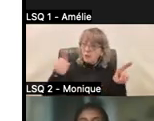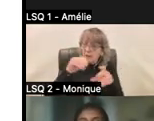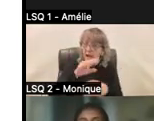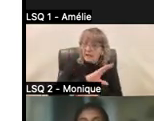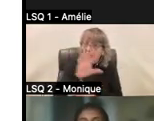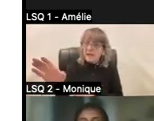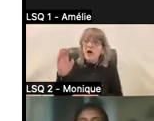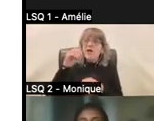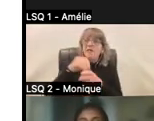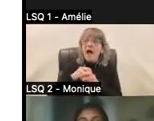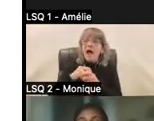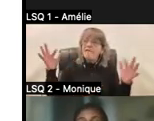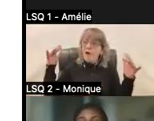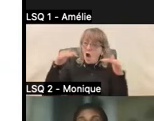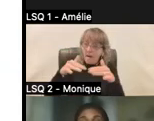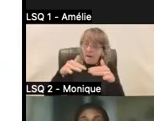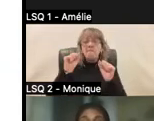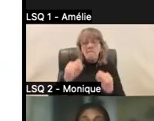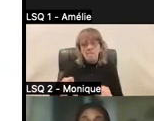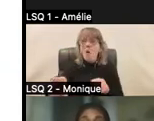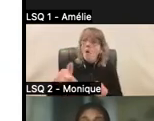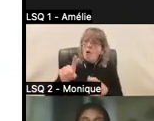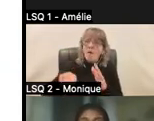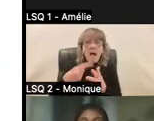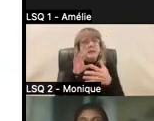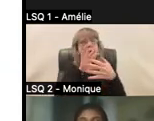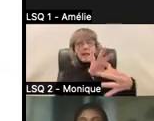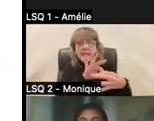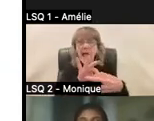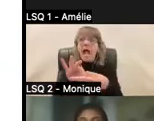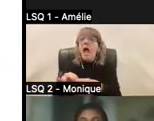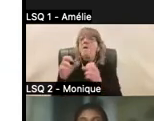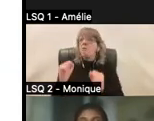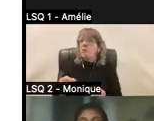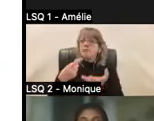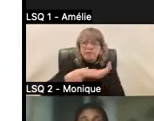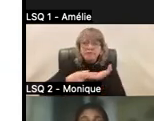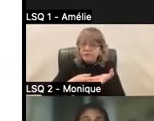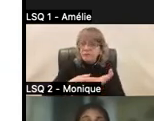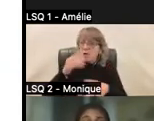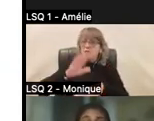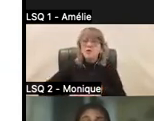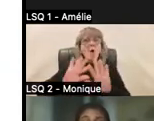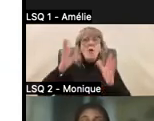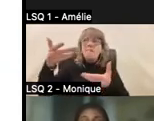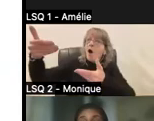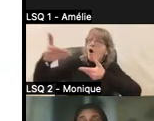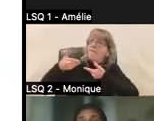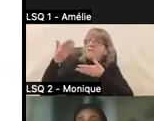ce forum, vous avez la possibilité d'établir des liens, discuter de la fourniture des